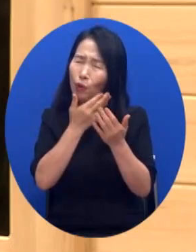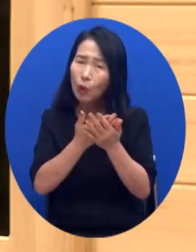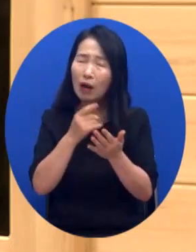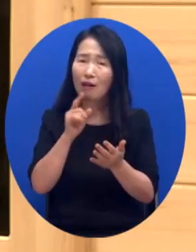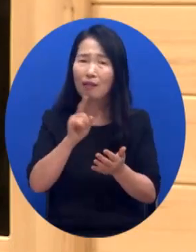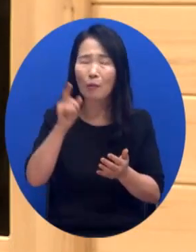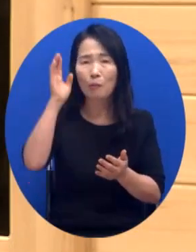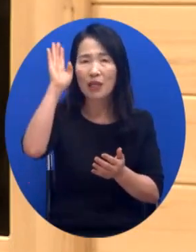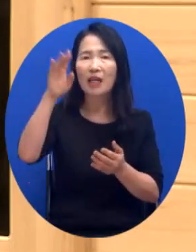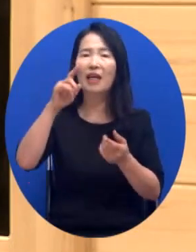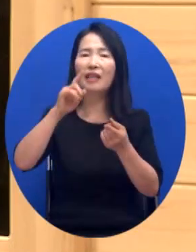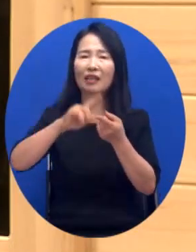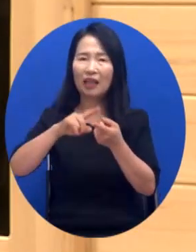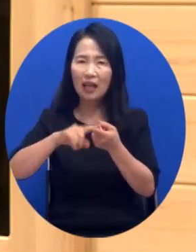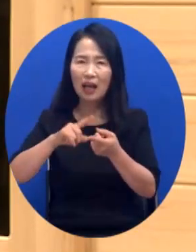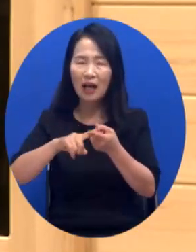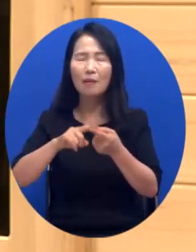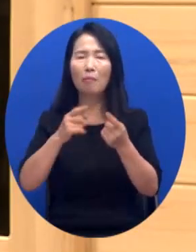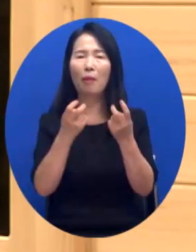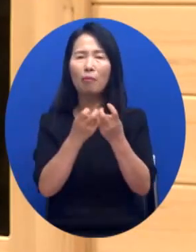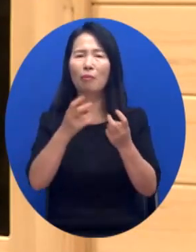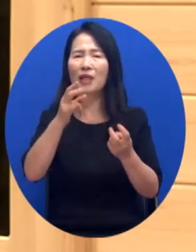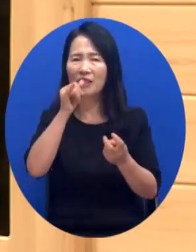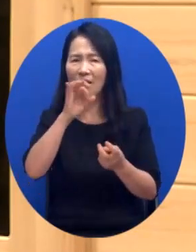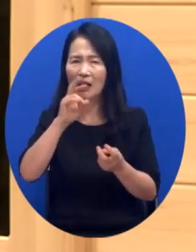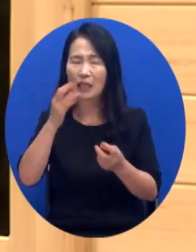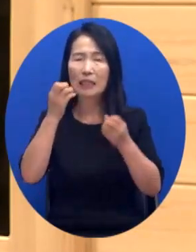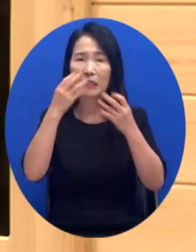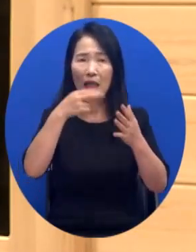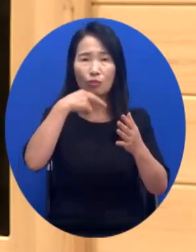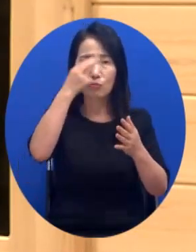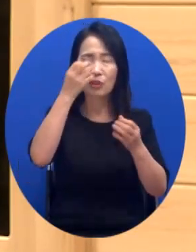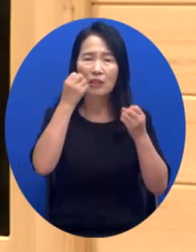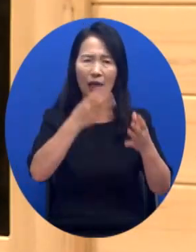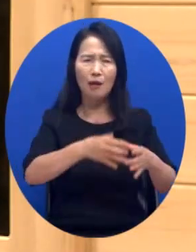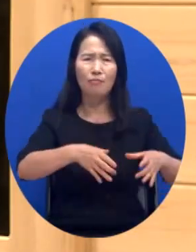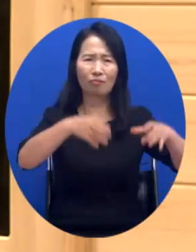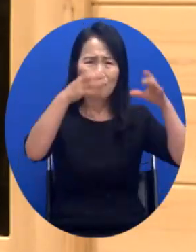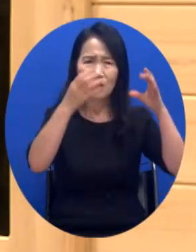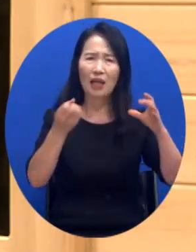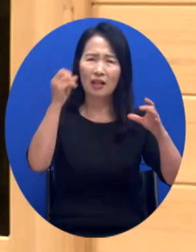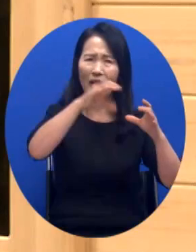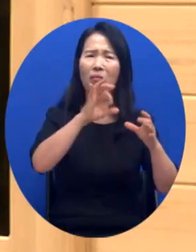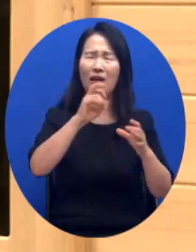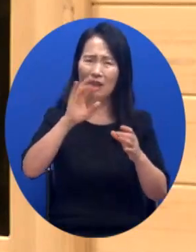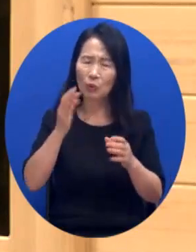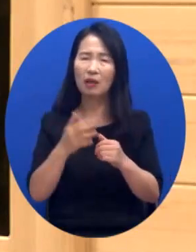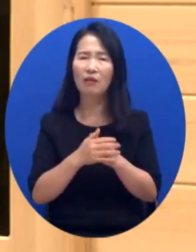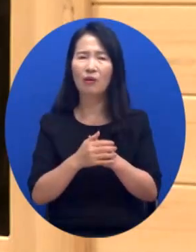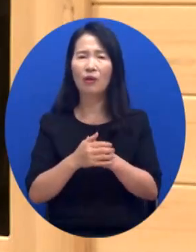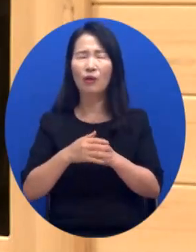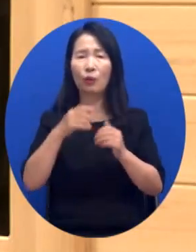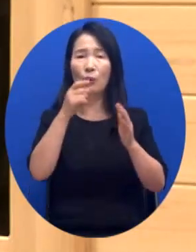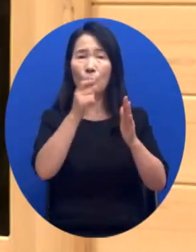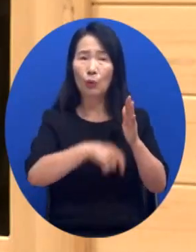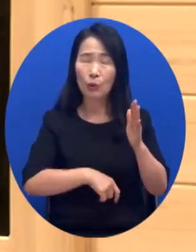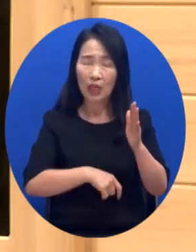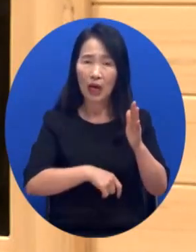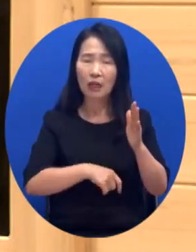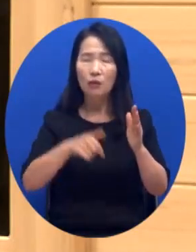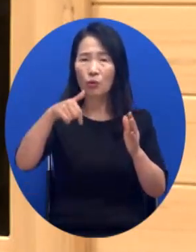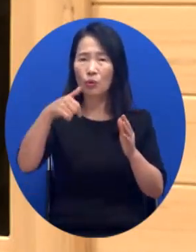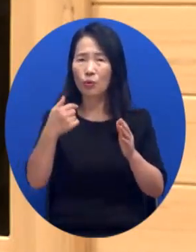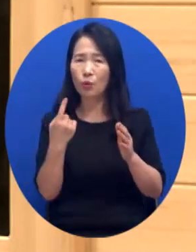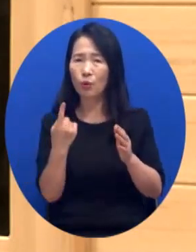있어야 됩니다. 세술은 세부대에다가 담아야 되지 않겠습니까? 뿐만 아니라 교단이 좀 교조화되고 제도화되다